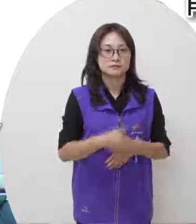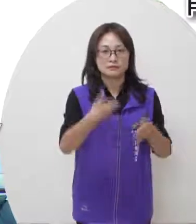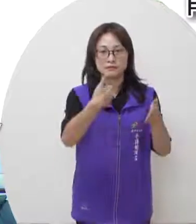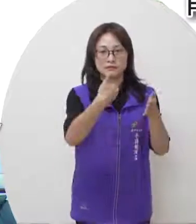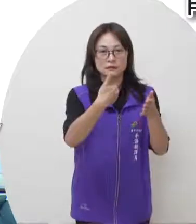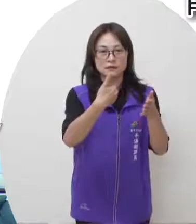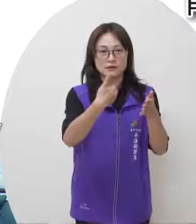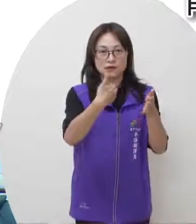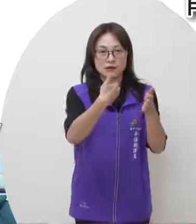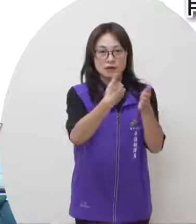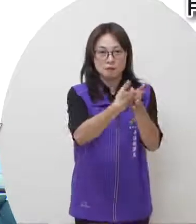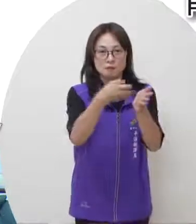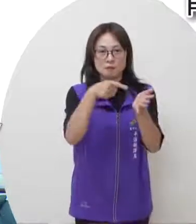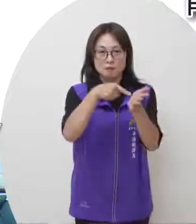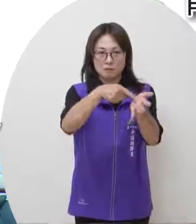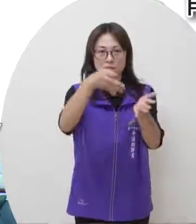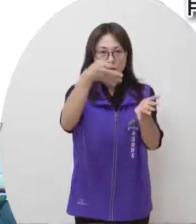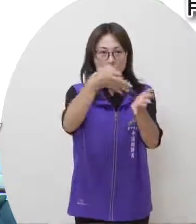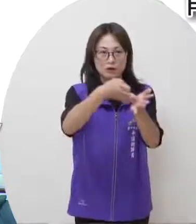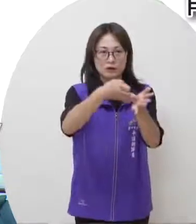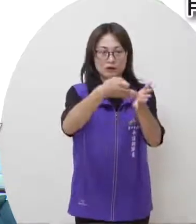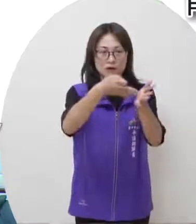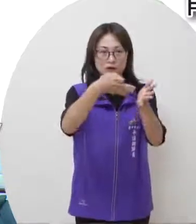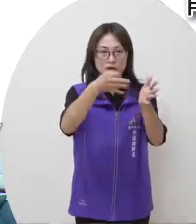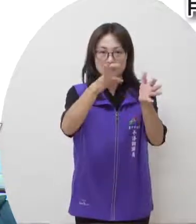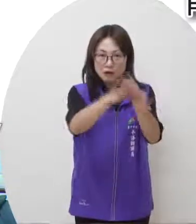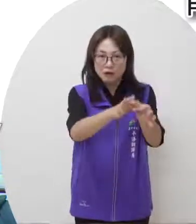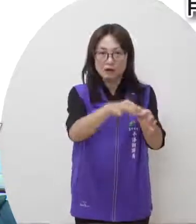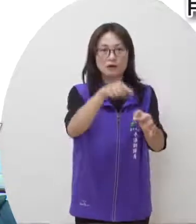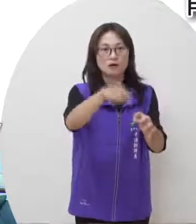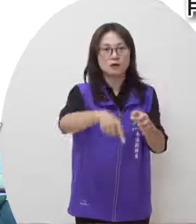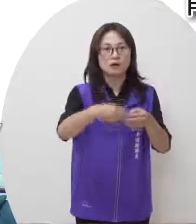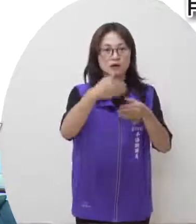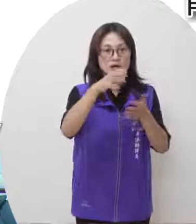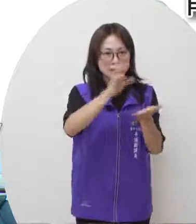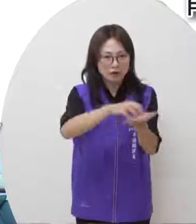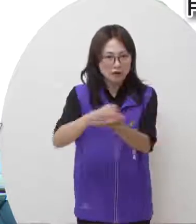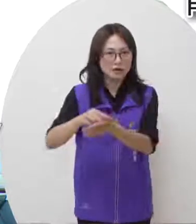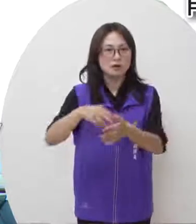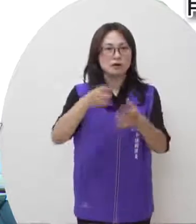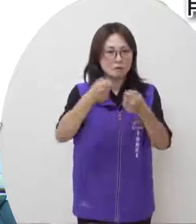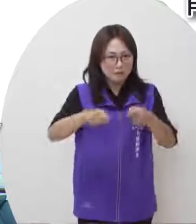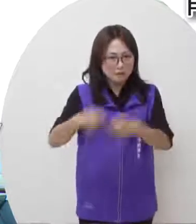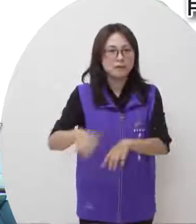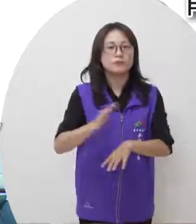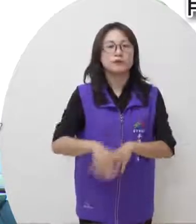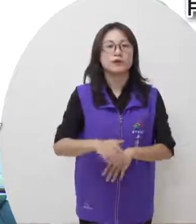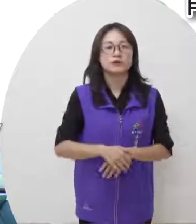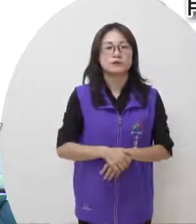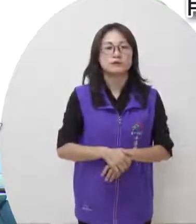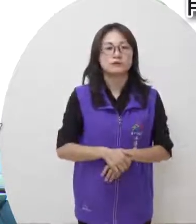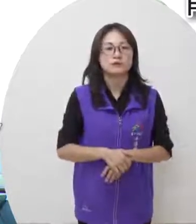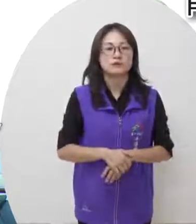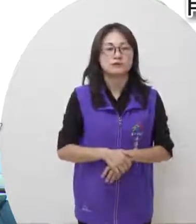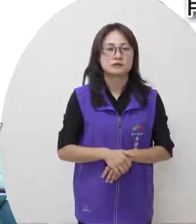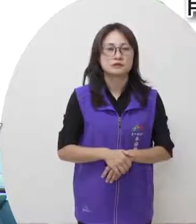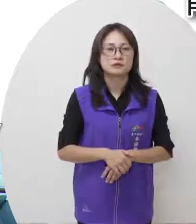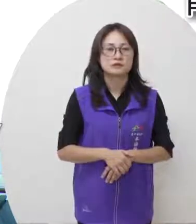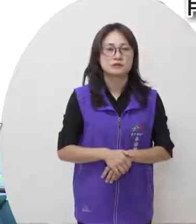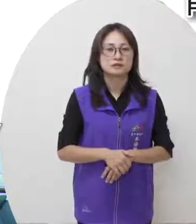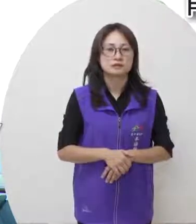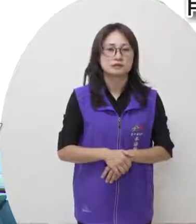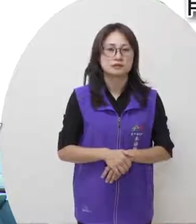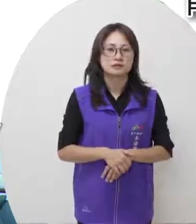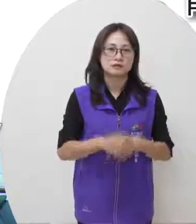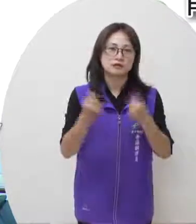单越好，所以这个部分透过各位可能目前手上搭公车便利商店买东西常常会用这